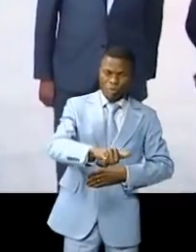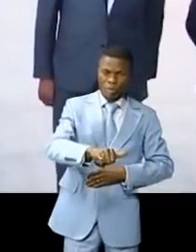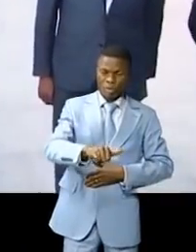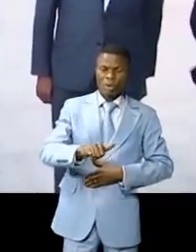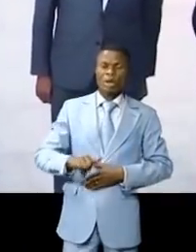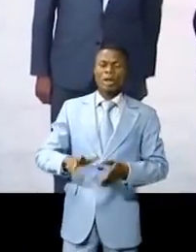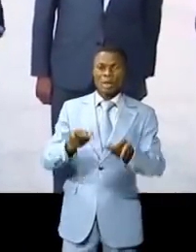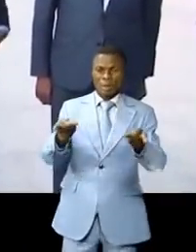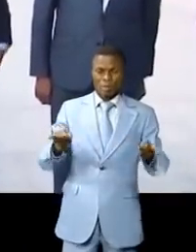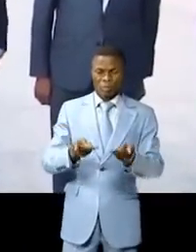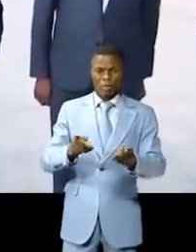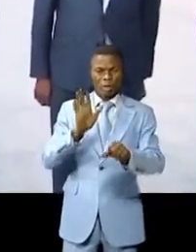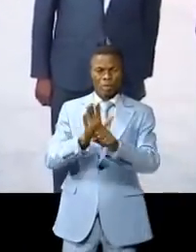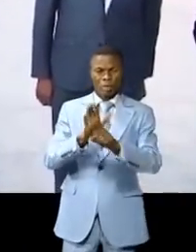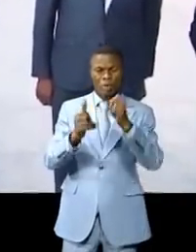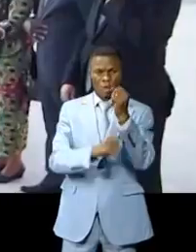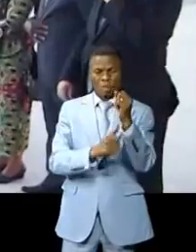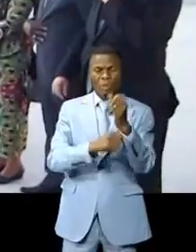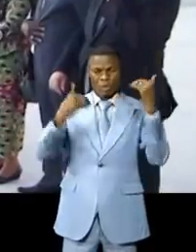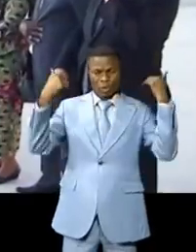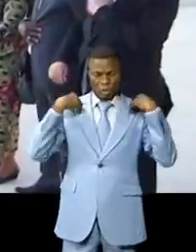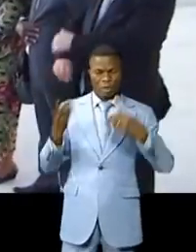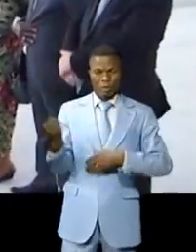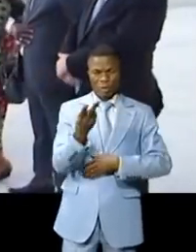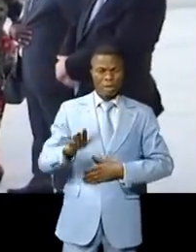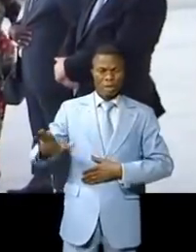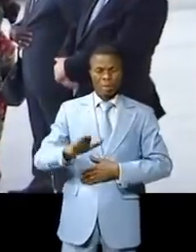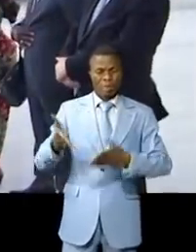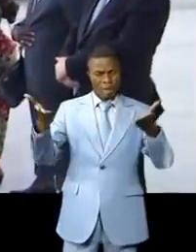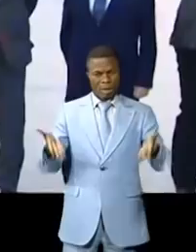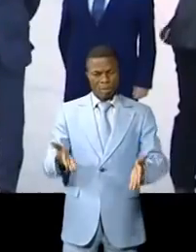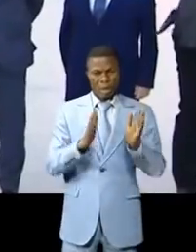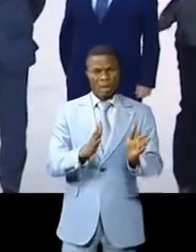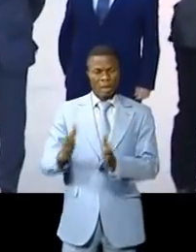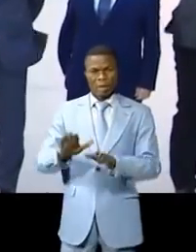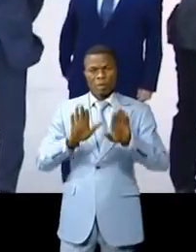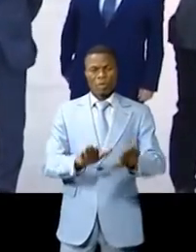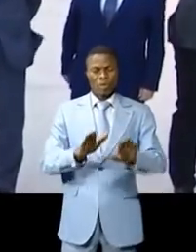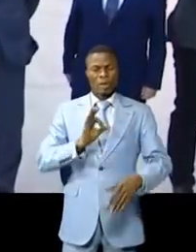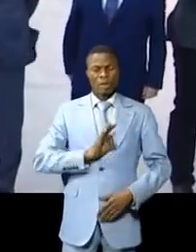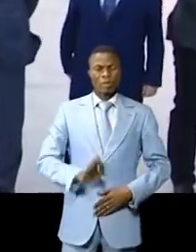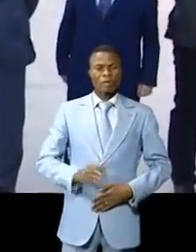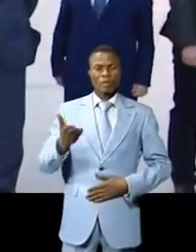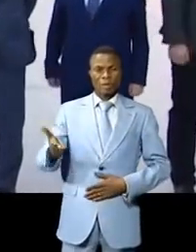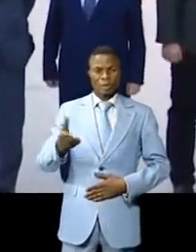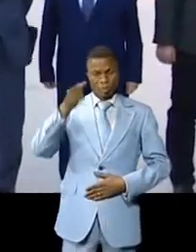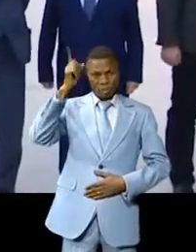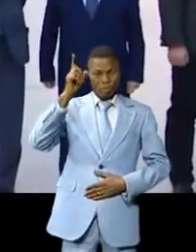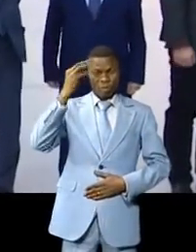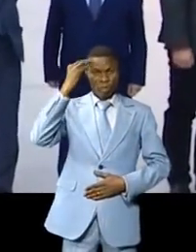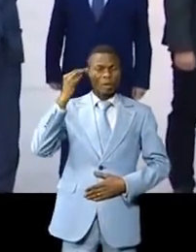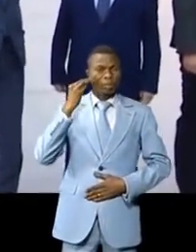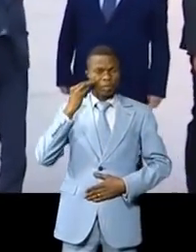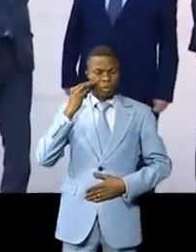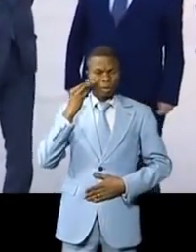d'Ankara, où une équipe d'accueil des officiels des deux pays était déjà rangée sur le tarmac. En sa tête, le ministre